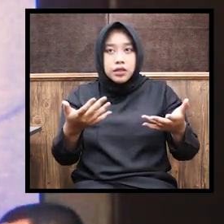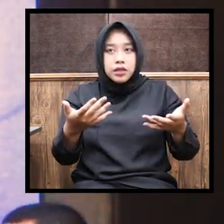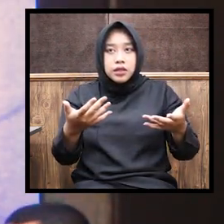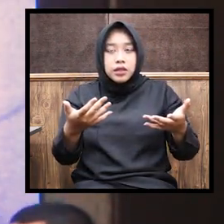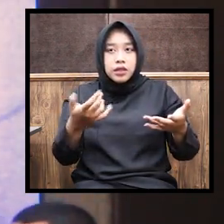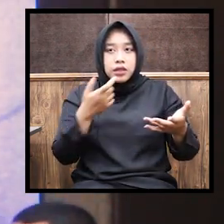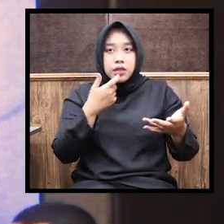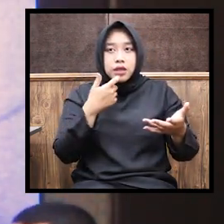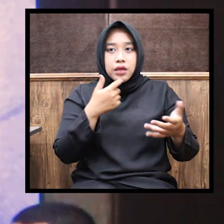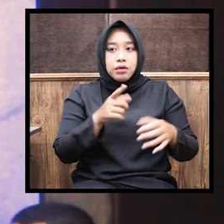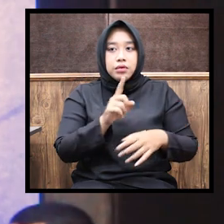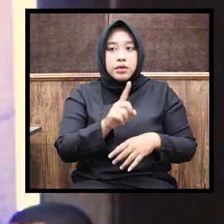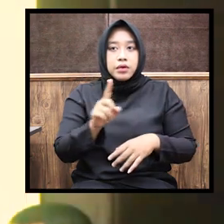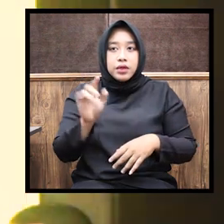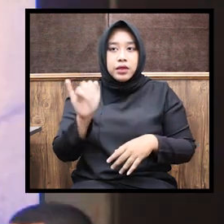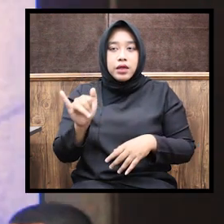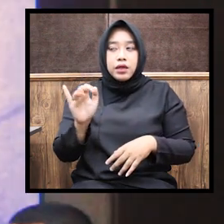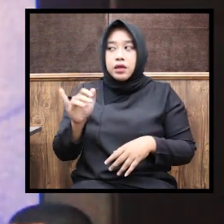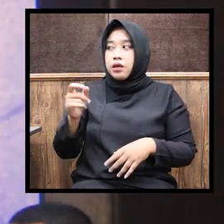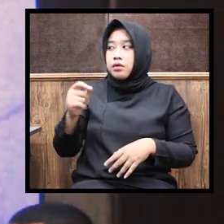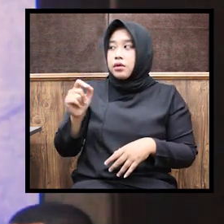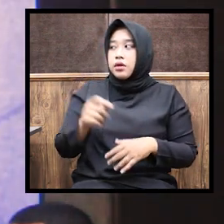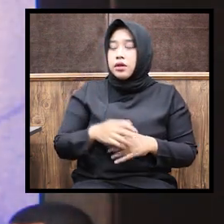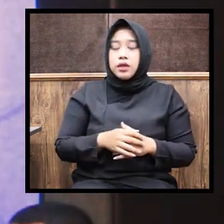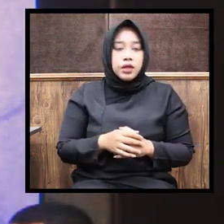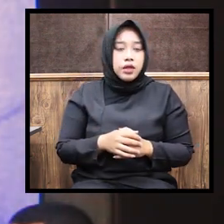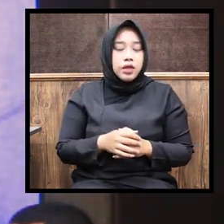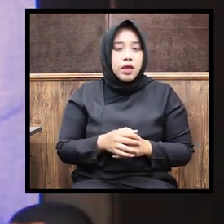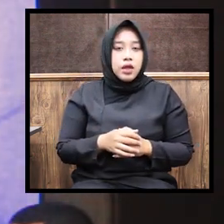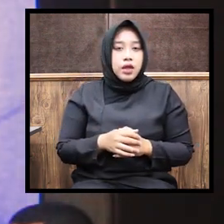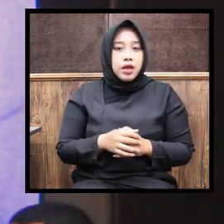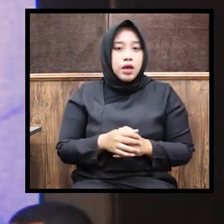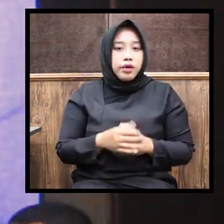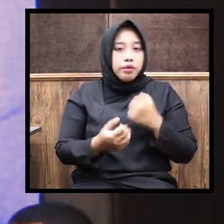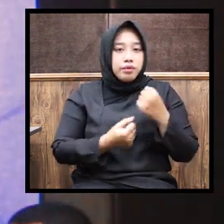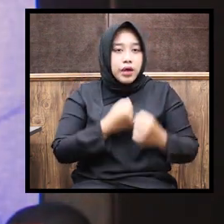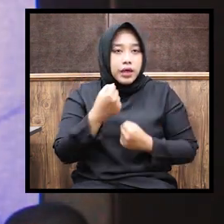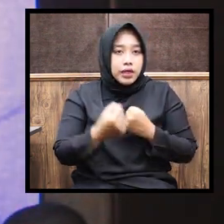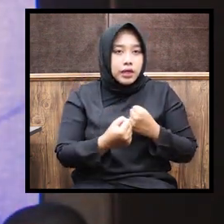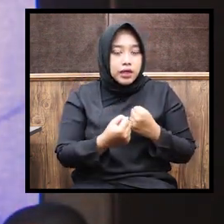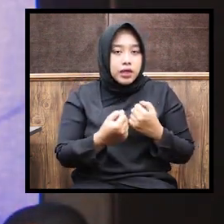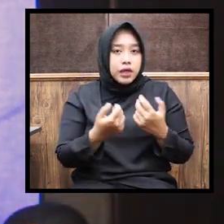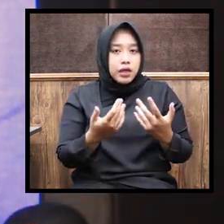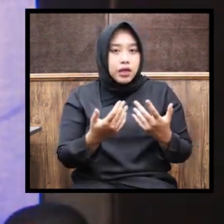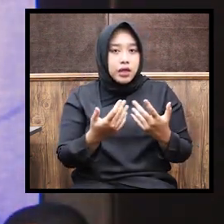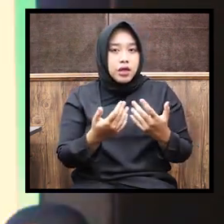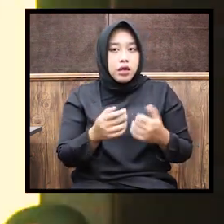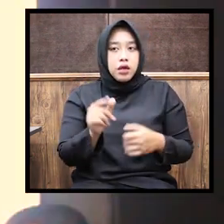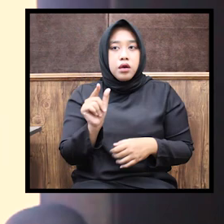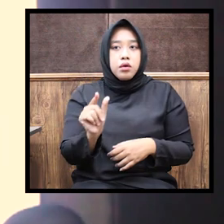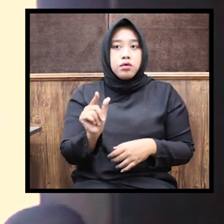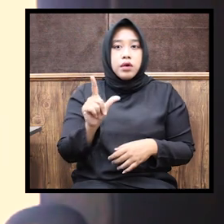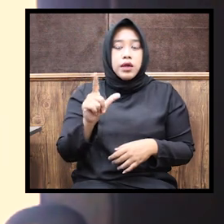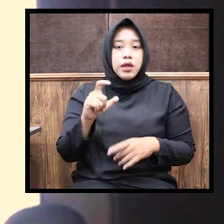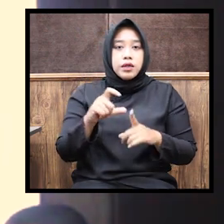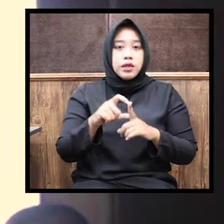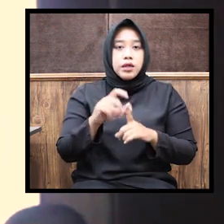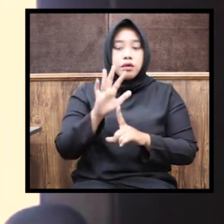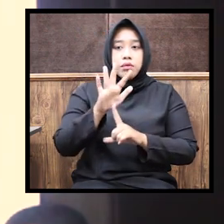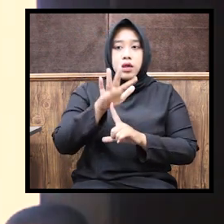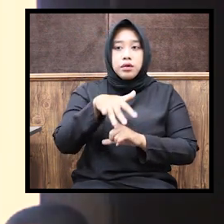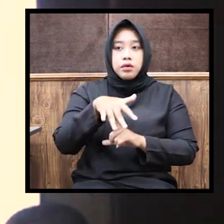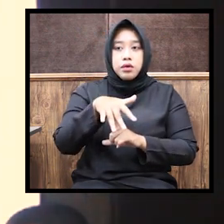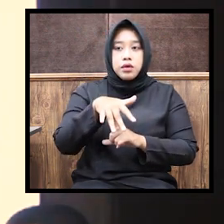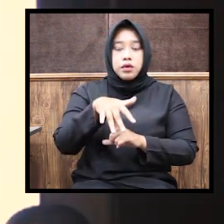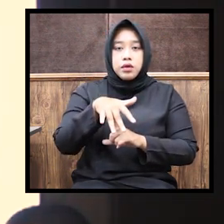1% dan 2% itu ee Upaya apa yang sudah dilakukan he u Bantul saat ini